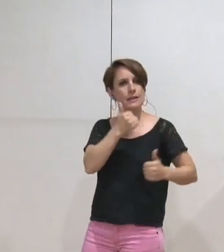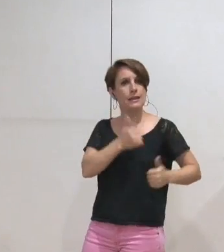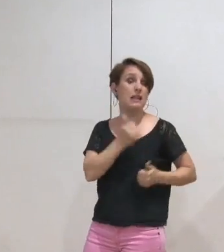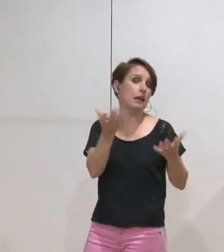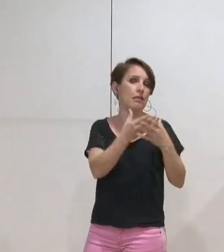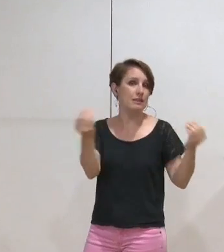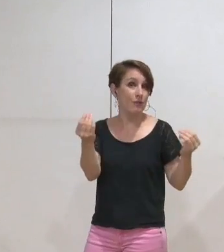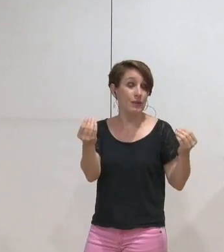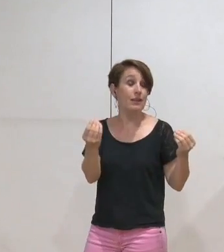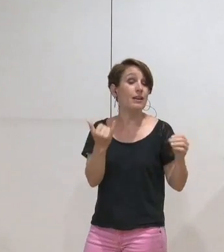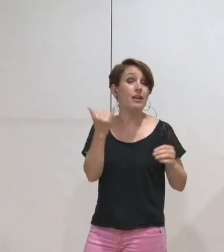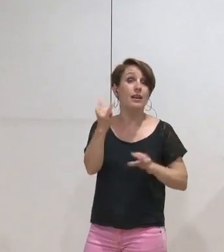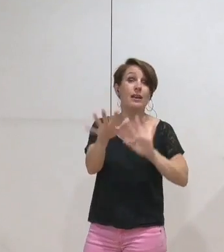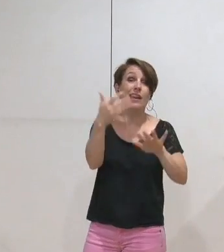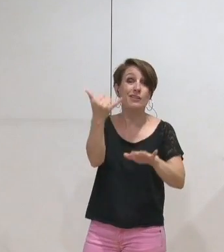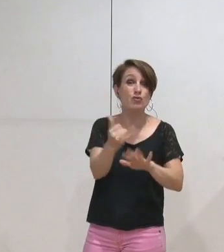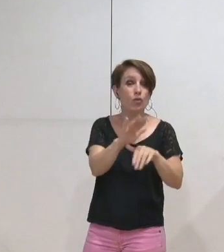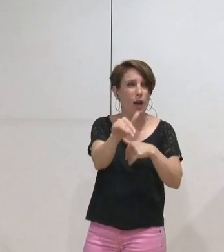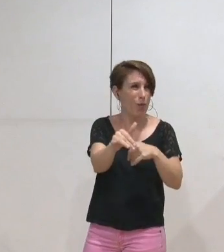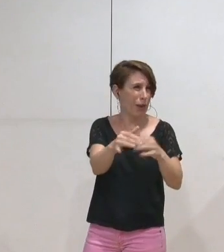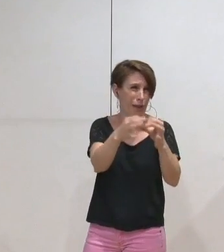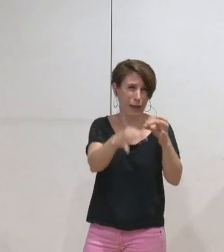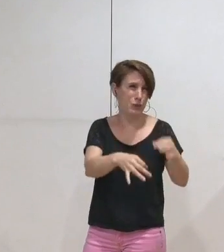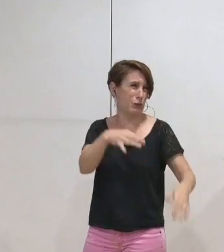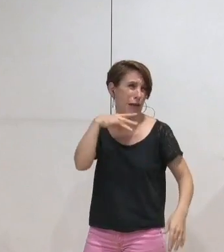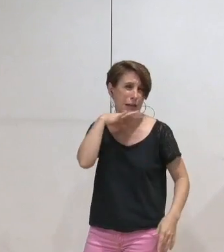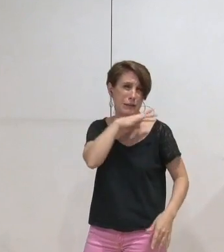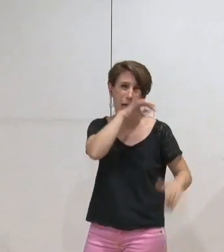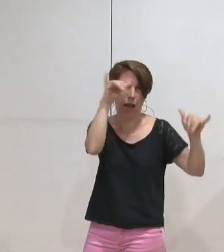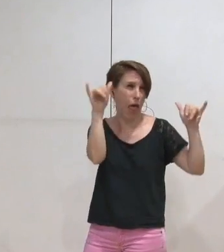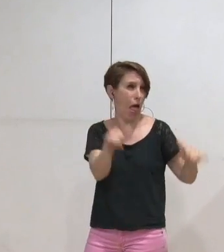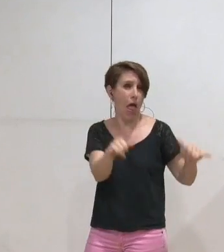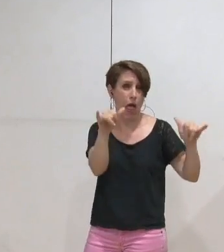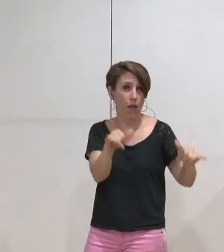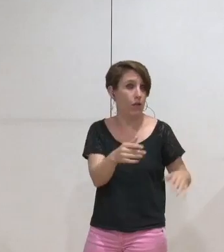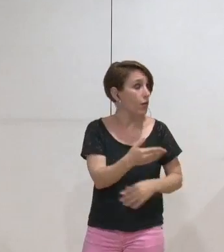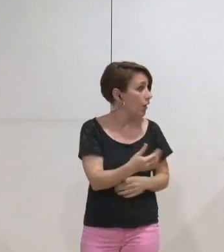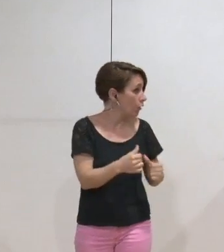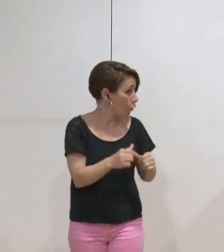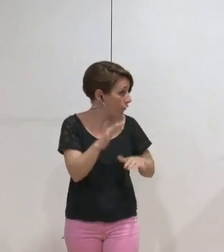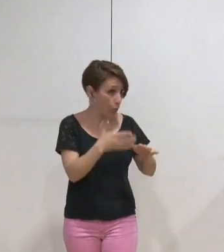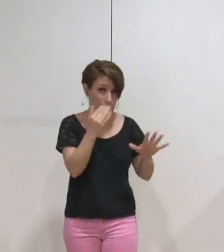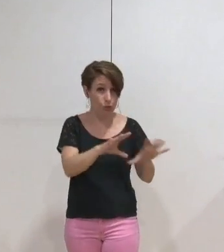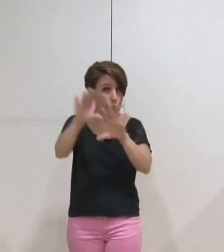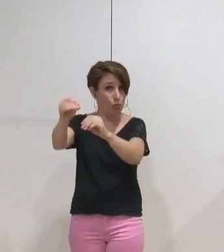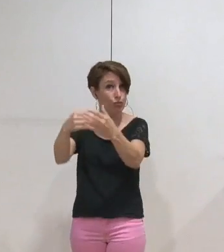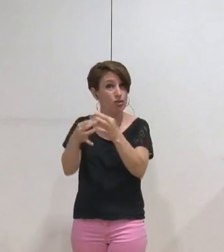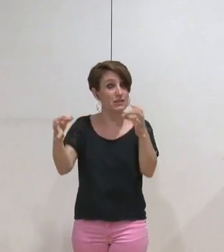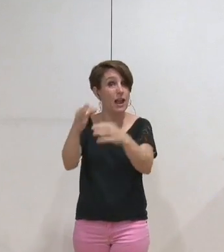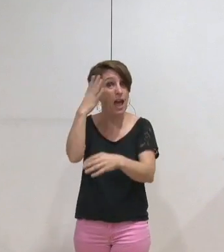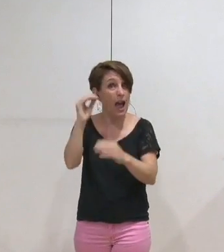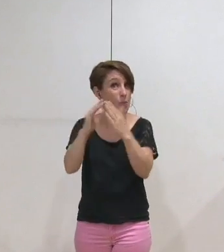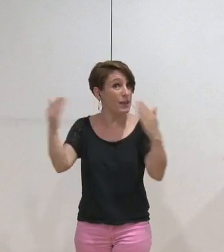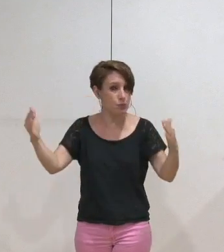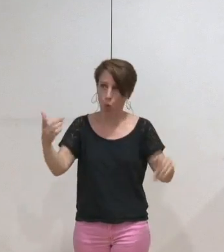cette caserne c'était devenu un immonde tudi allez-vous l'éloger à alpexo ça résoudra peut-être la question d'alpexo une bonne fois pour